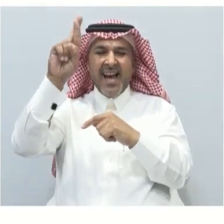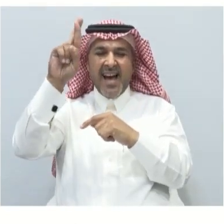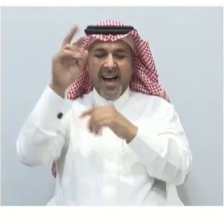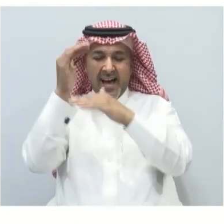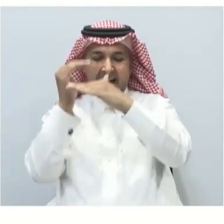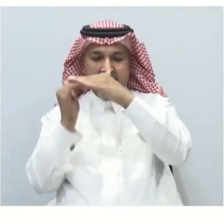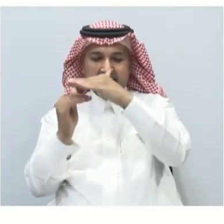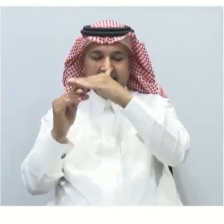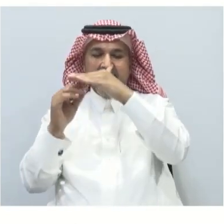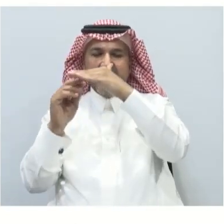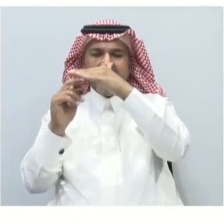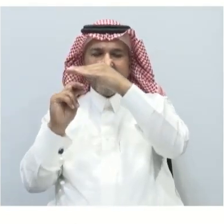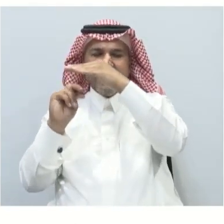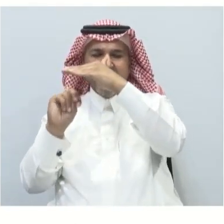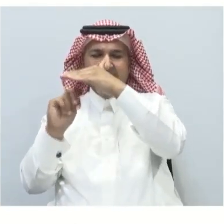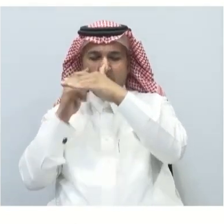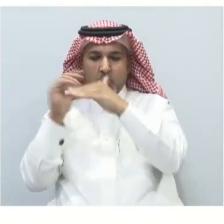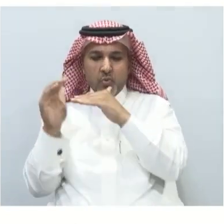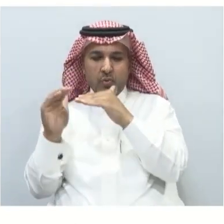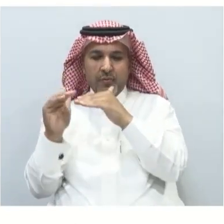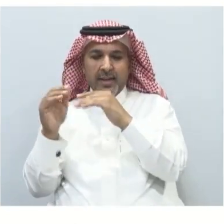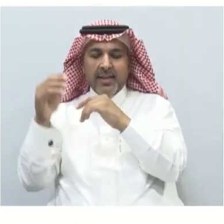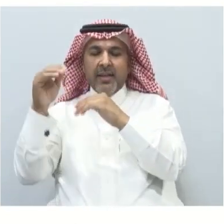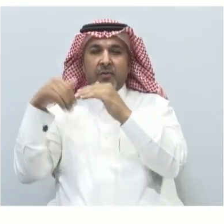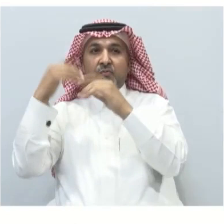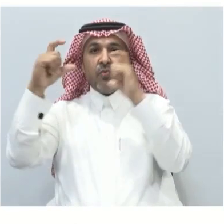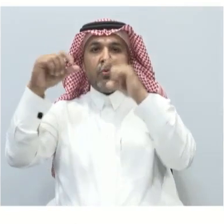25000 1 +